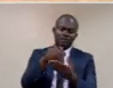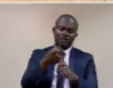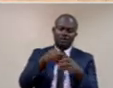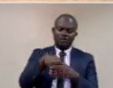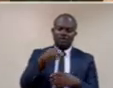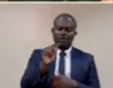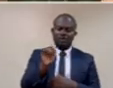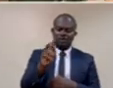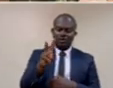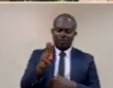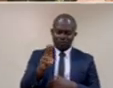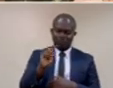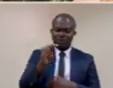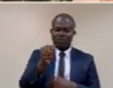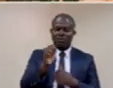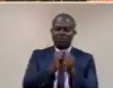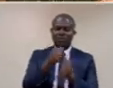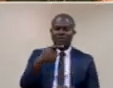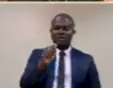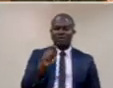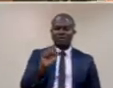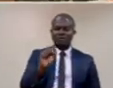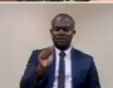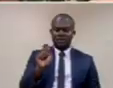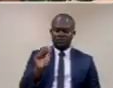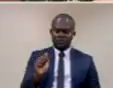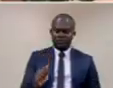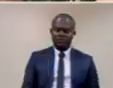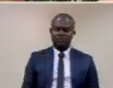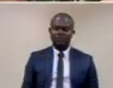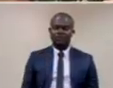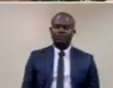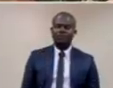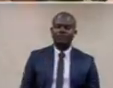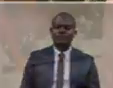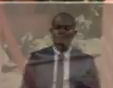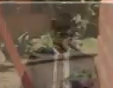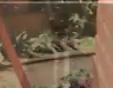Kiyovu ku Muhima Nyabugogo ndetse na Gatsata Jean Claude Kwizera I Kigali